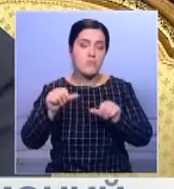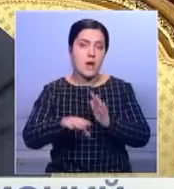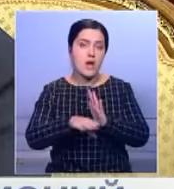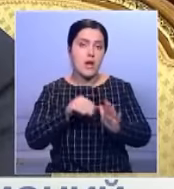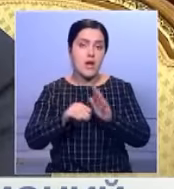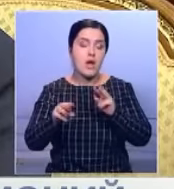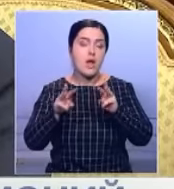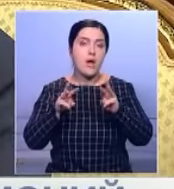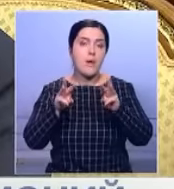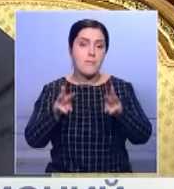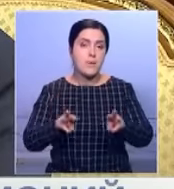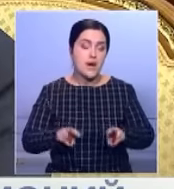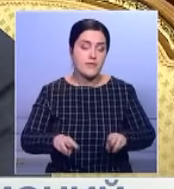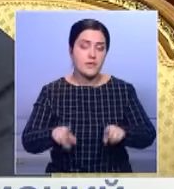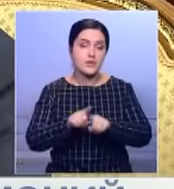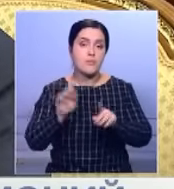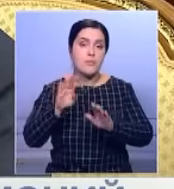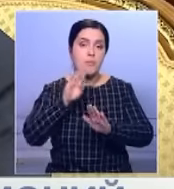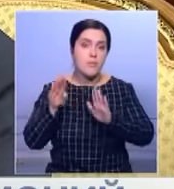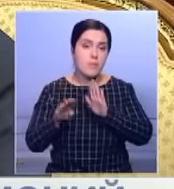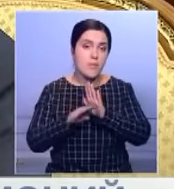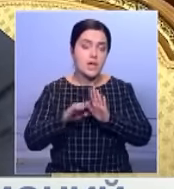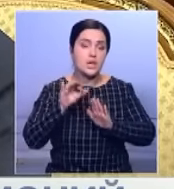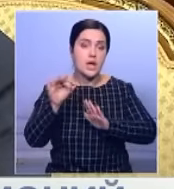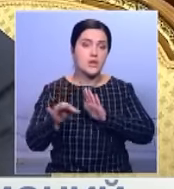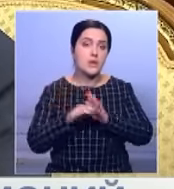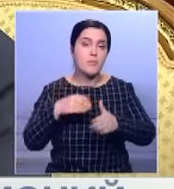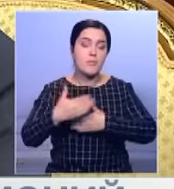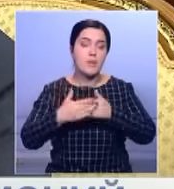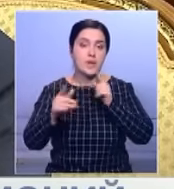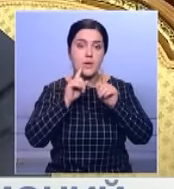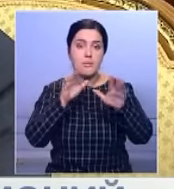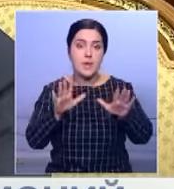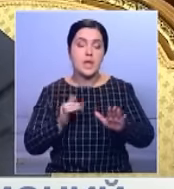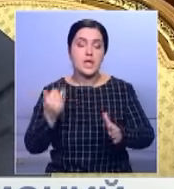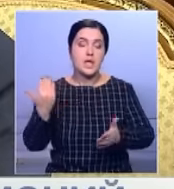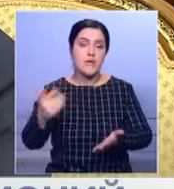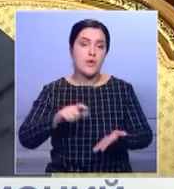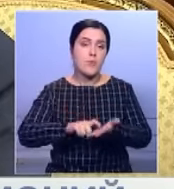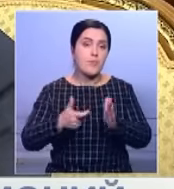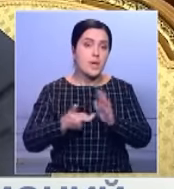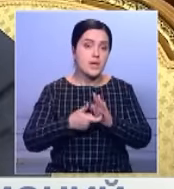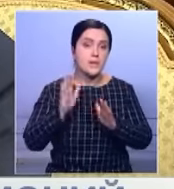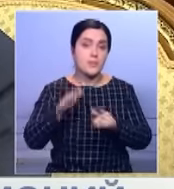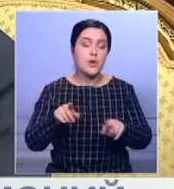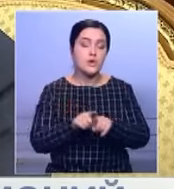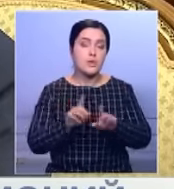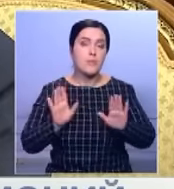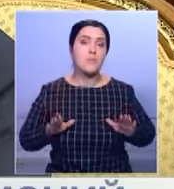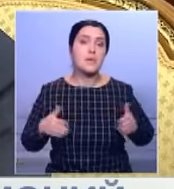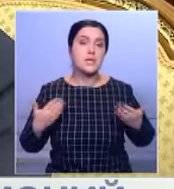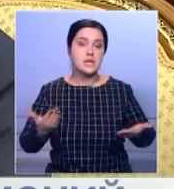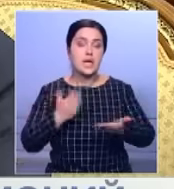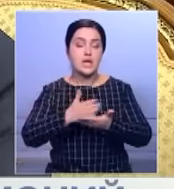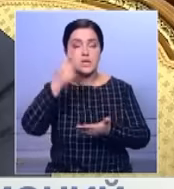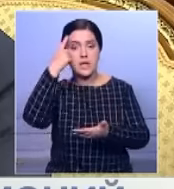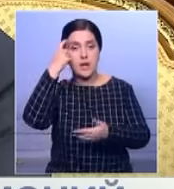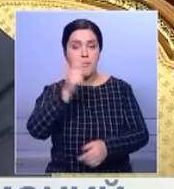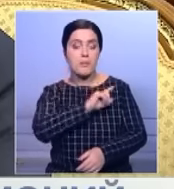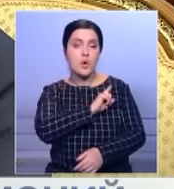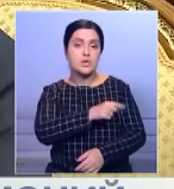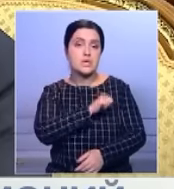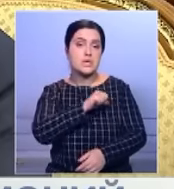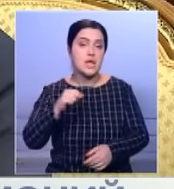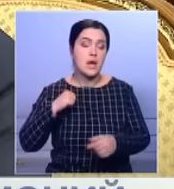Также предложено усилить подотчетность правительства перед парламентом и его палатами. Кроме того, поступили предложения по усилению